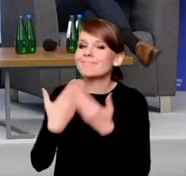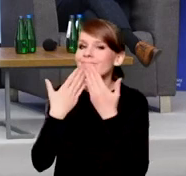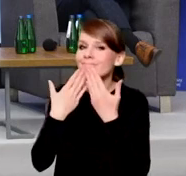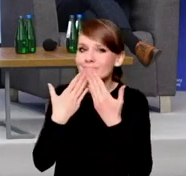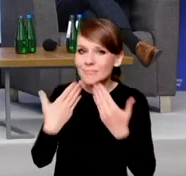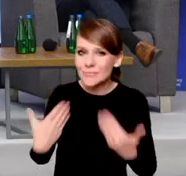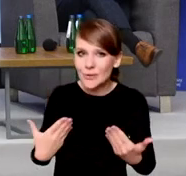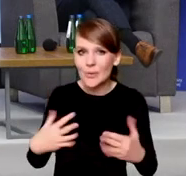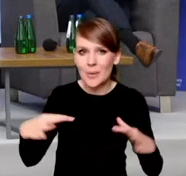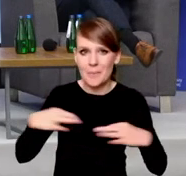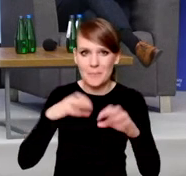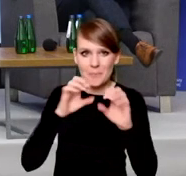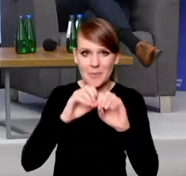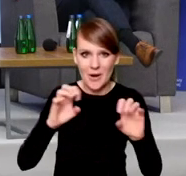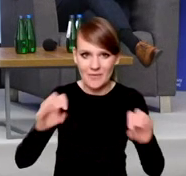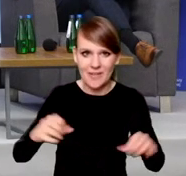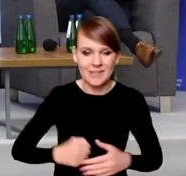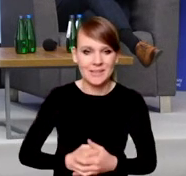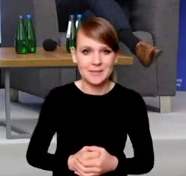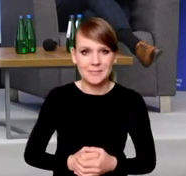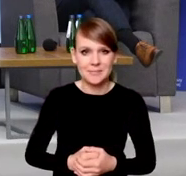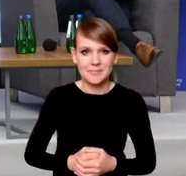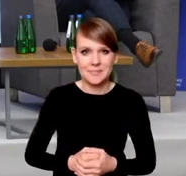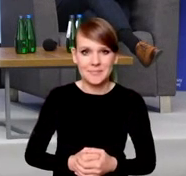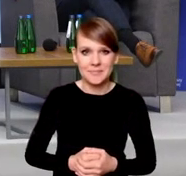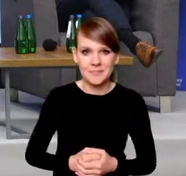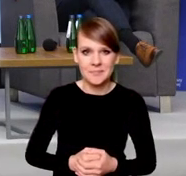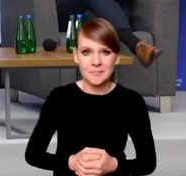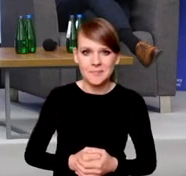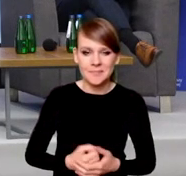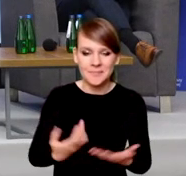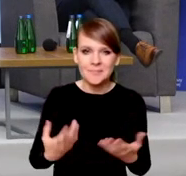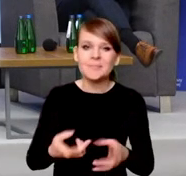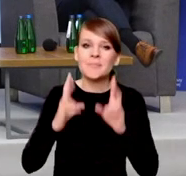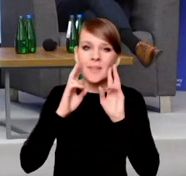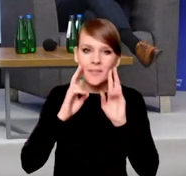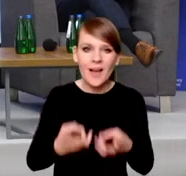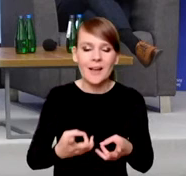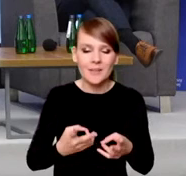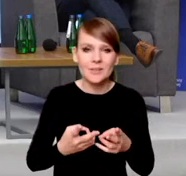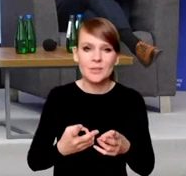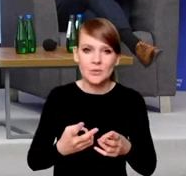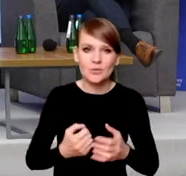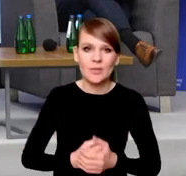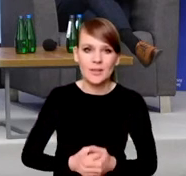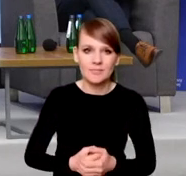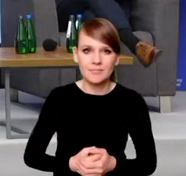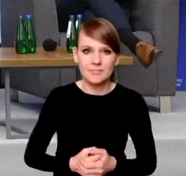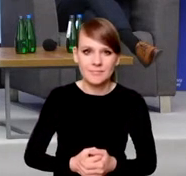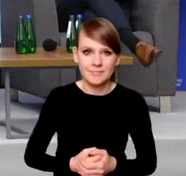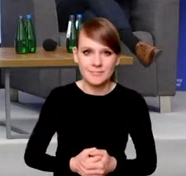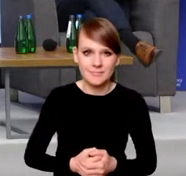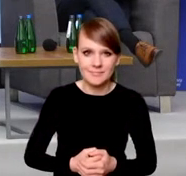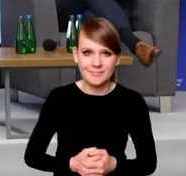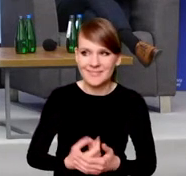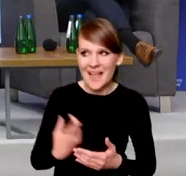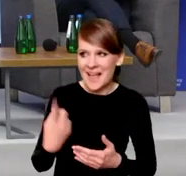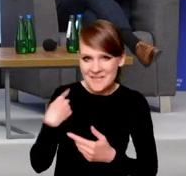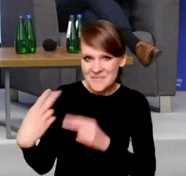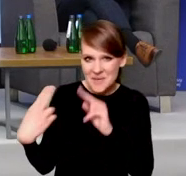pani profesorko. Jednak rzeczywiście tutaj ja się też się nie umawialiśmy i muszę